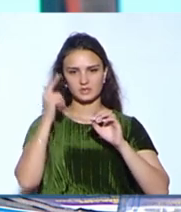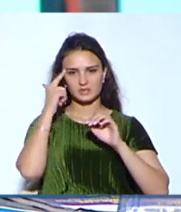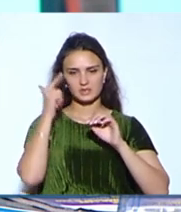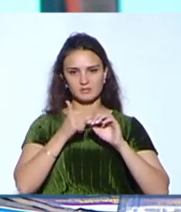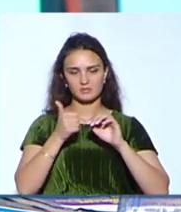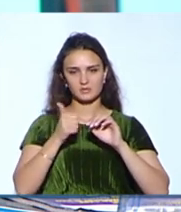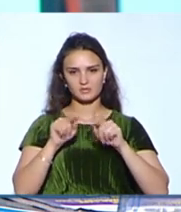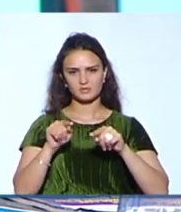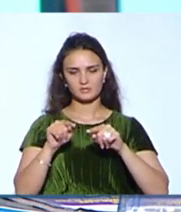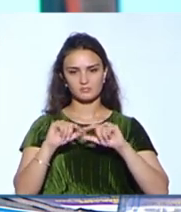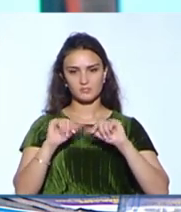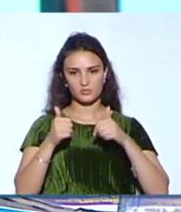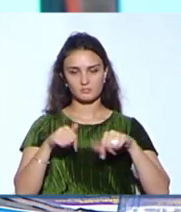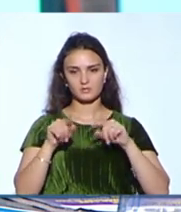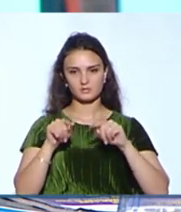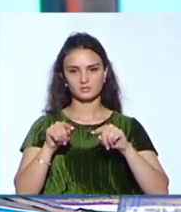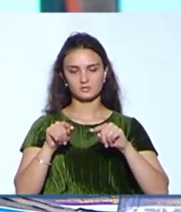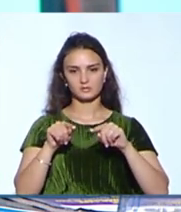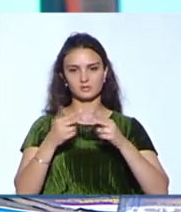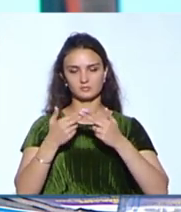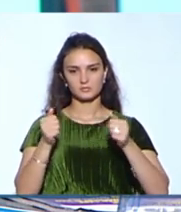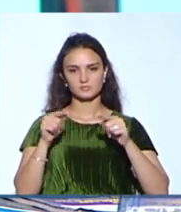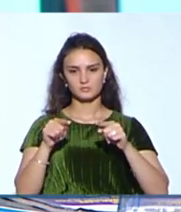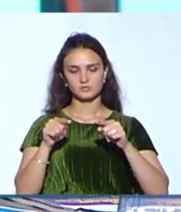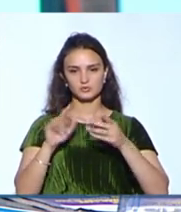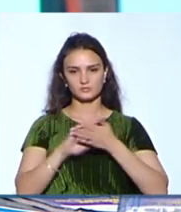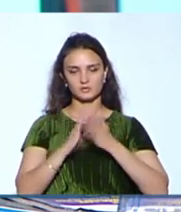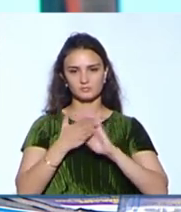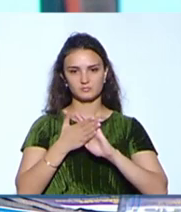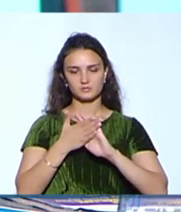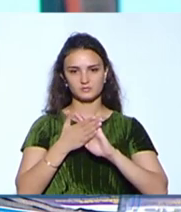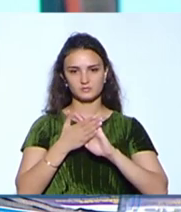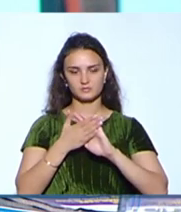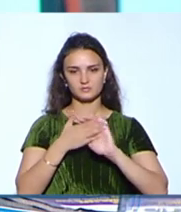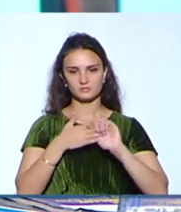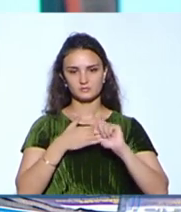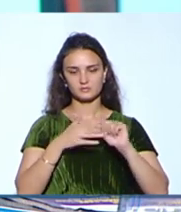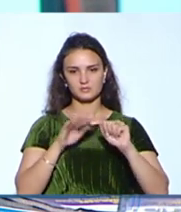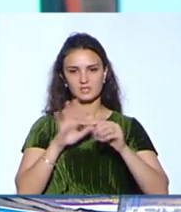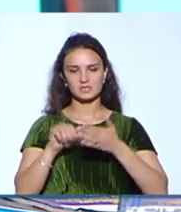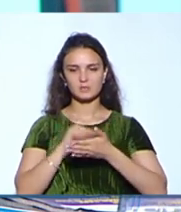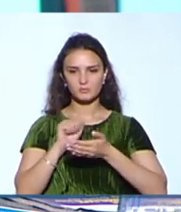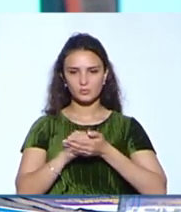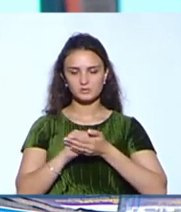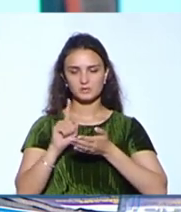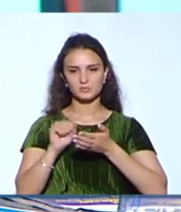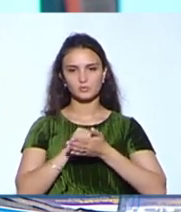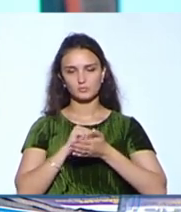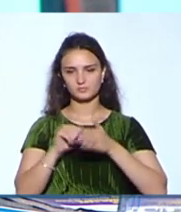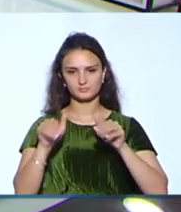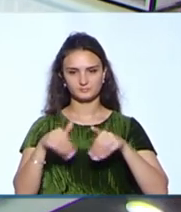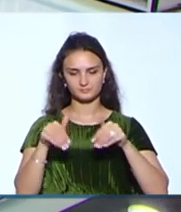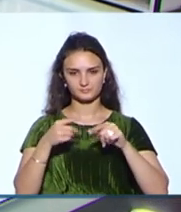განათლება როგორც მოცემულობა, რომელიც რასაკვირველია შევთანხმდით, რომ არც დიპლომებით და არც რაიმე დოკუმენტით